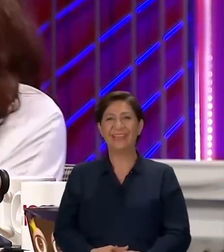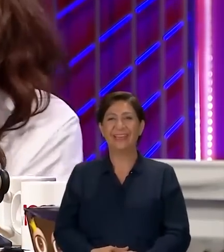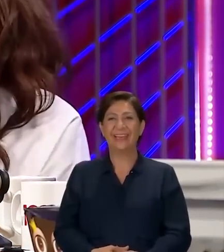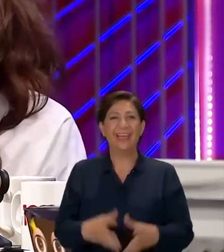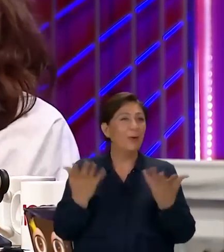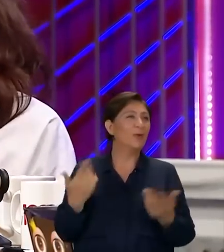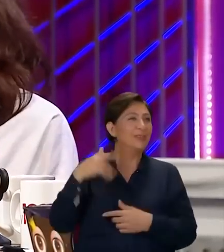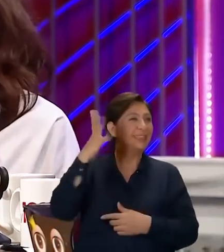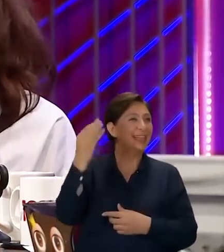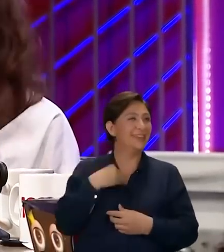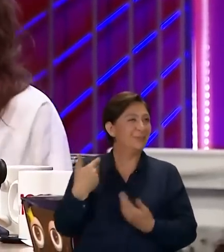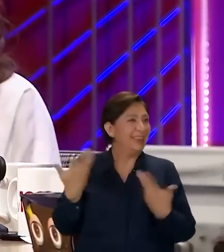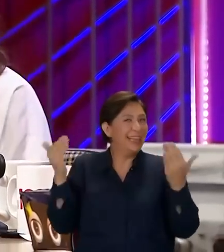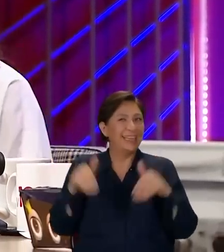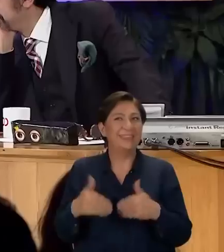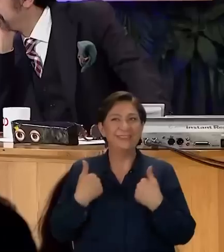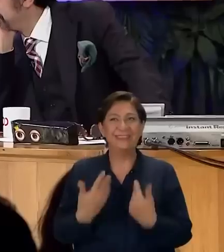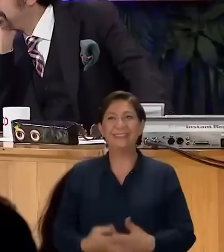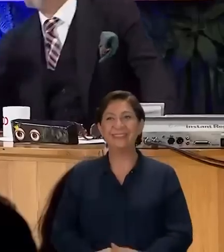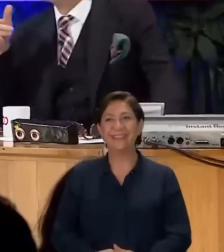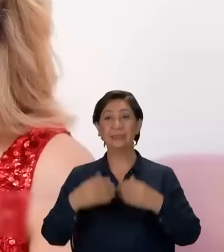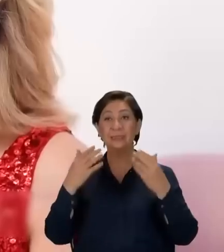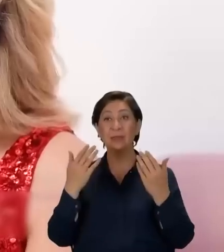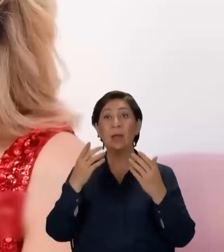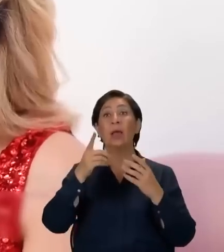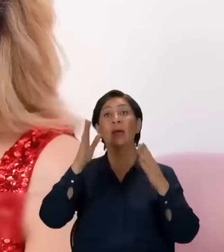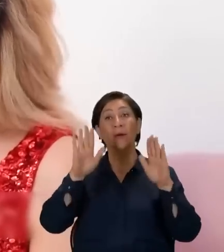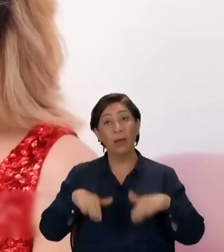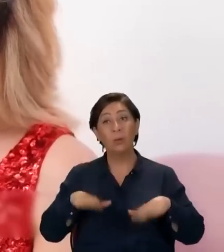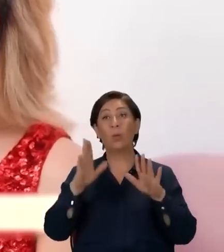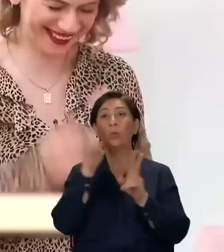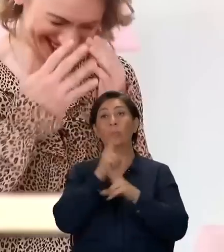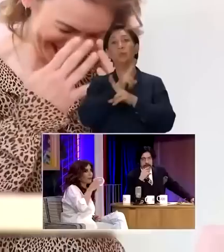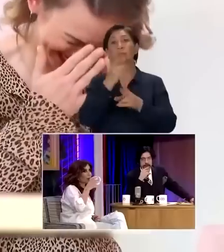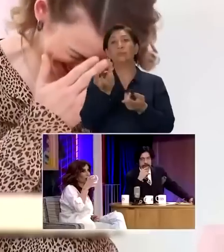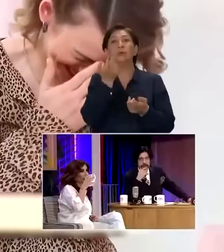gerçekten delirtti bu adam beni. Ben niye geldim lan buraya? Devam. Yerli yersiz gülüyorsun.